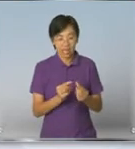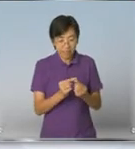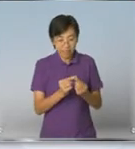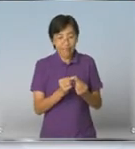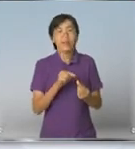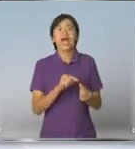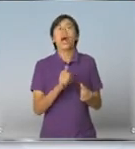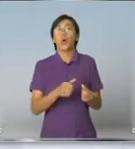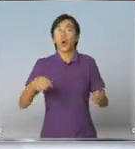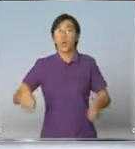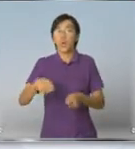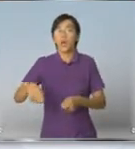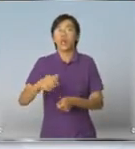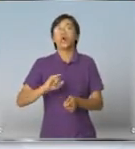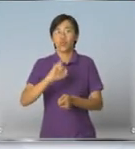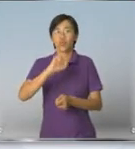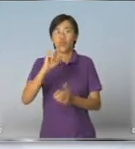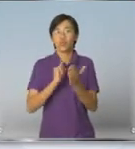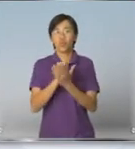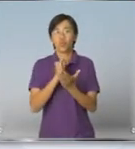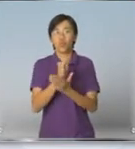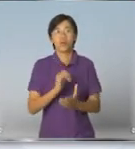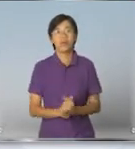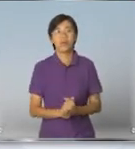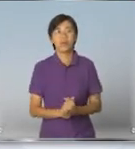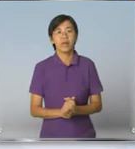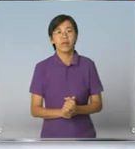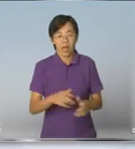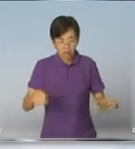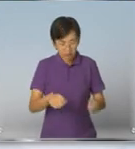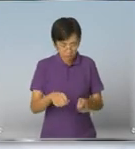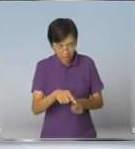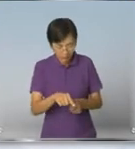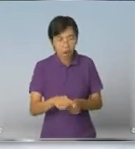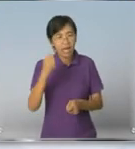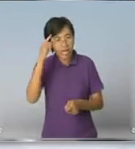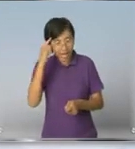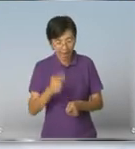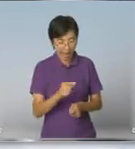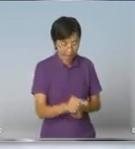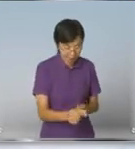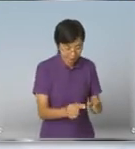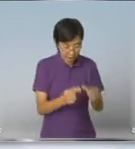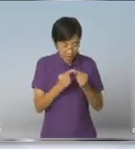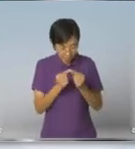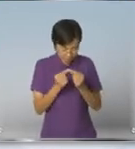ยแสดงว่าเราผัดได้ถูกต้องนะคะ ขนาดสัก ขนาดประมาณเส้นผ่าศูนย์กลางประมาณ1เซนค่ะไม่เกินนี